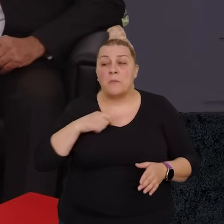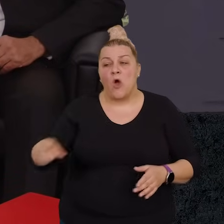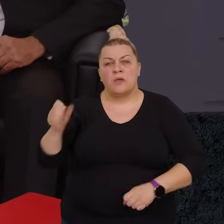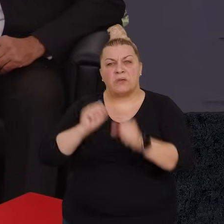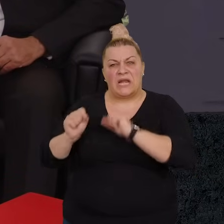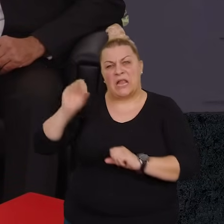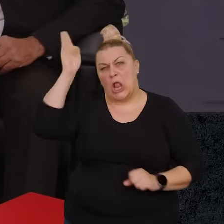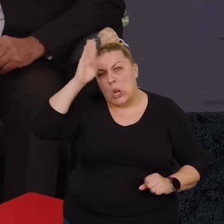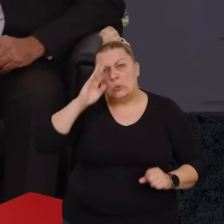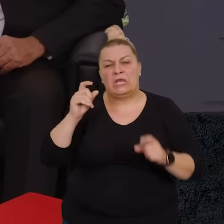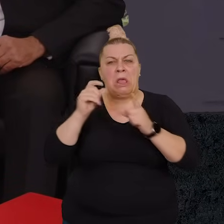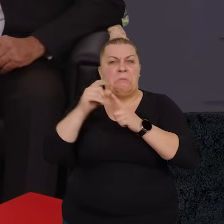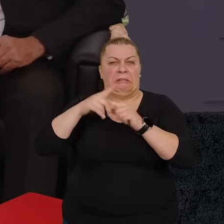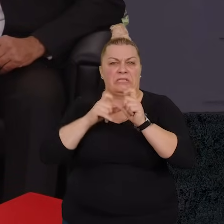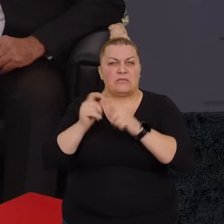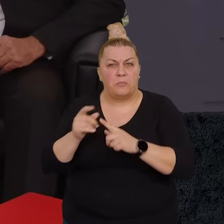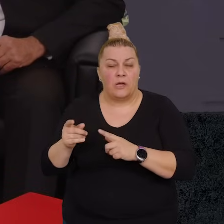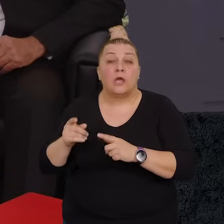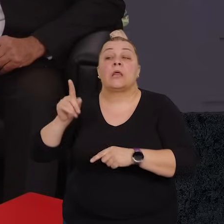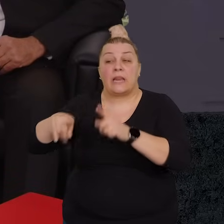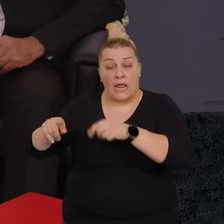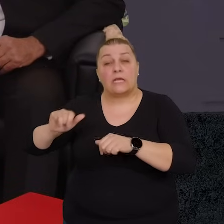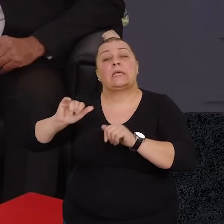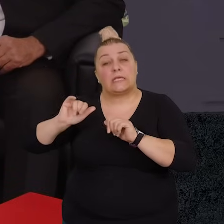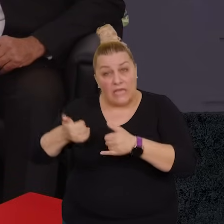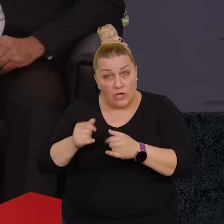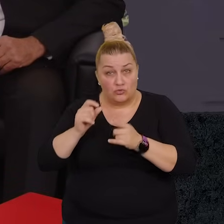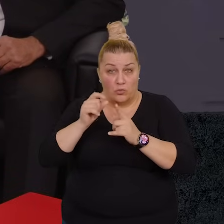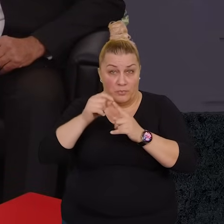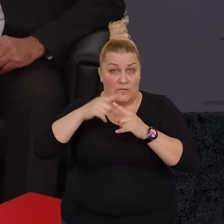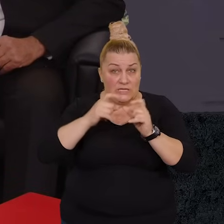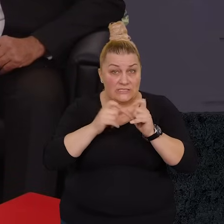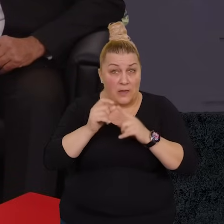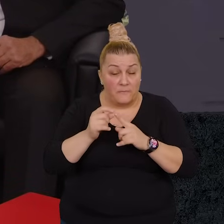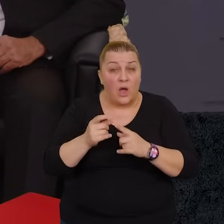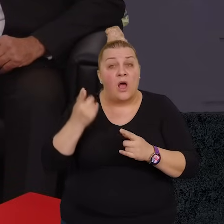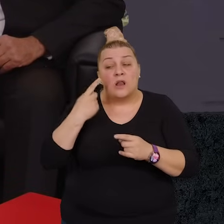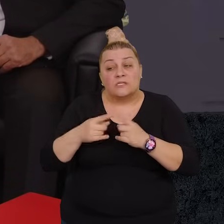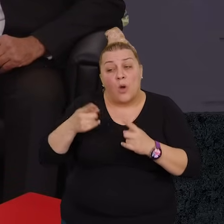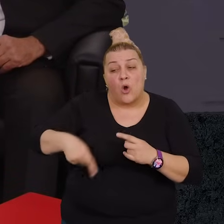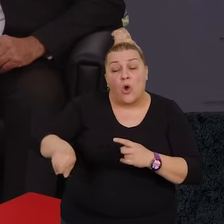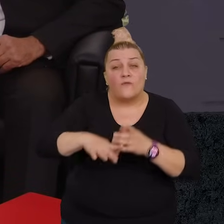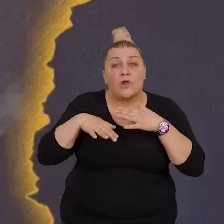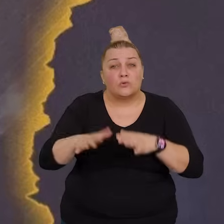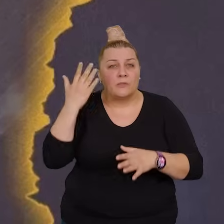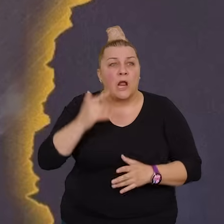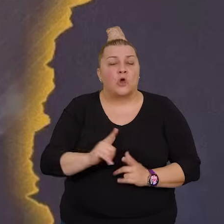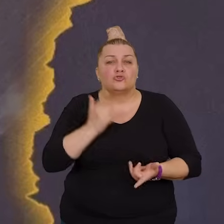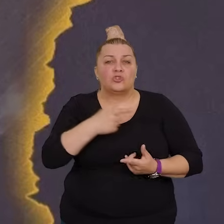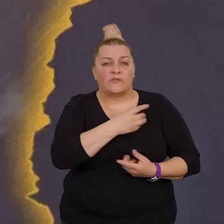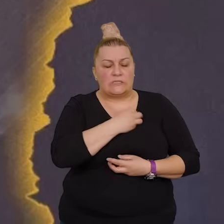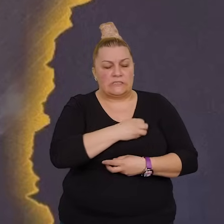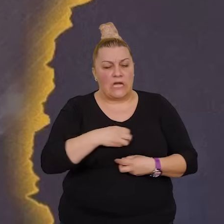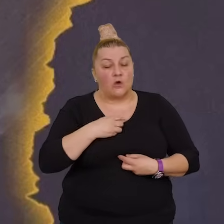pod PTSP-om, ne znam što. Oni jesu pod PTSP-om, jer svi ti ljudi koji su prošli strahote, vi ne možete ne